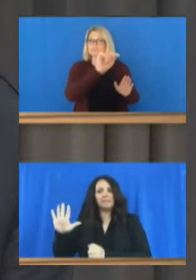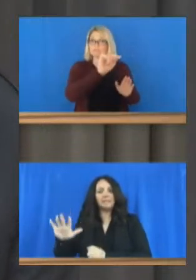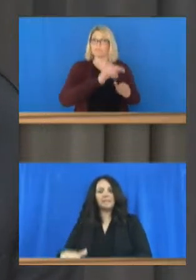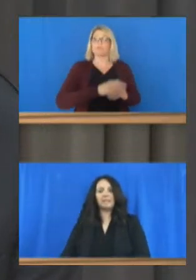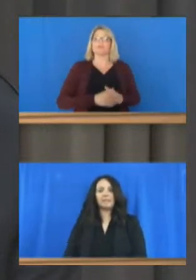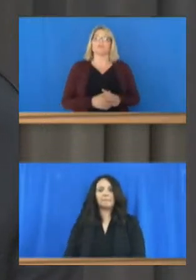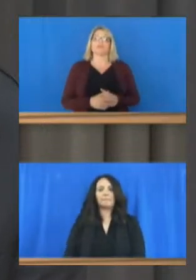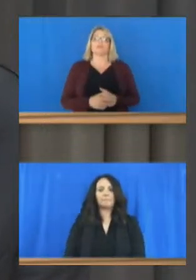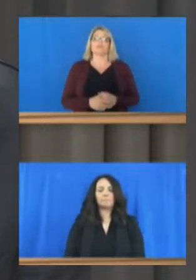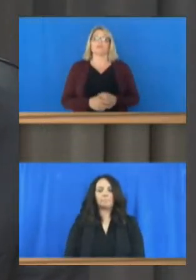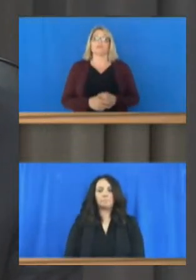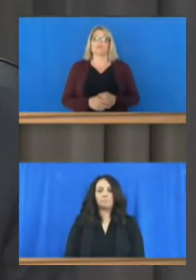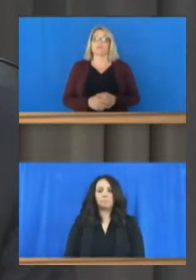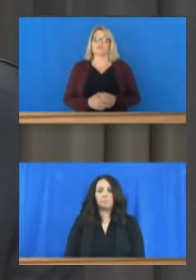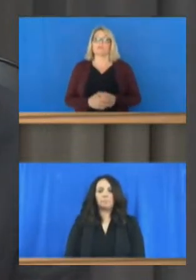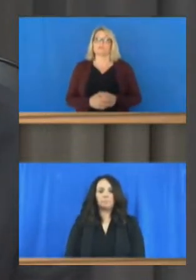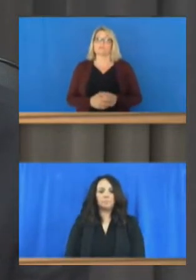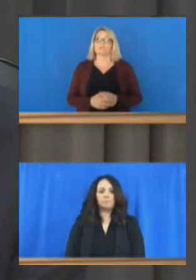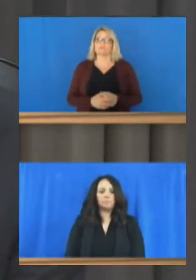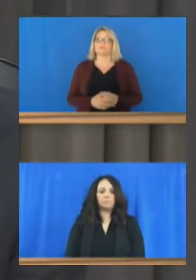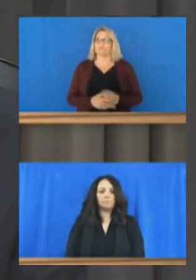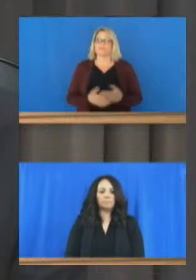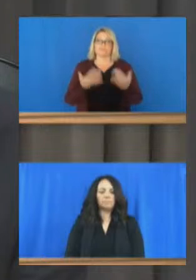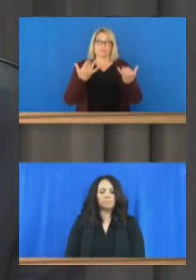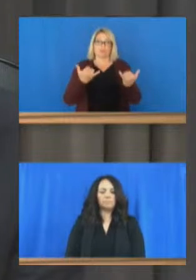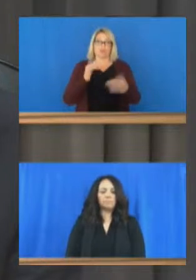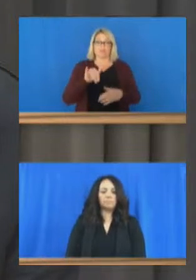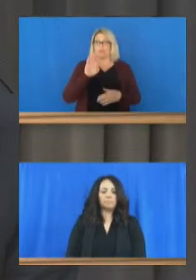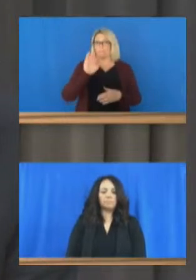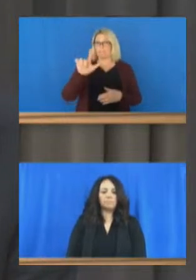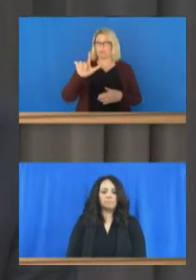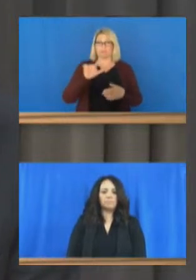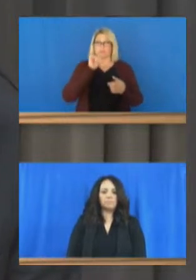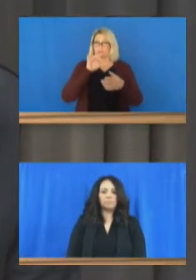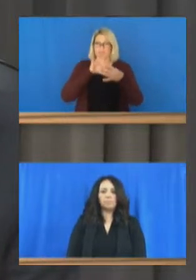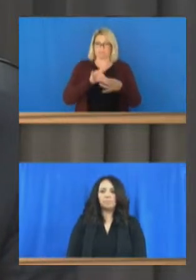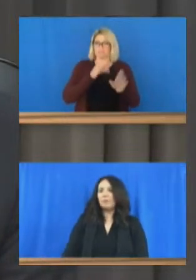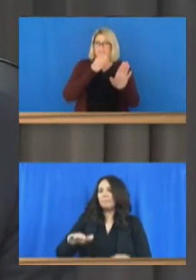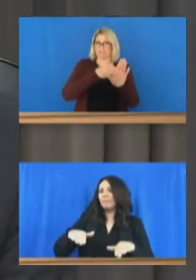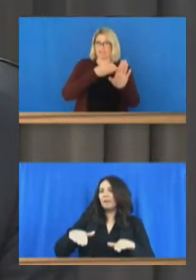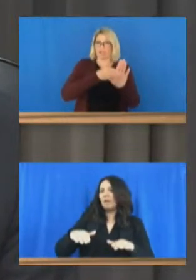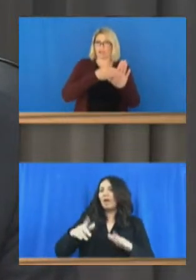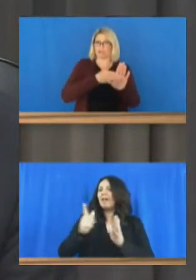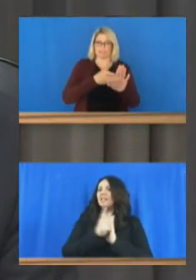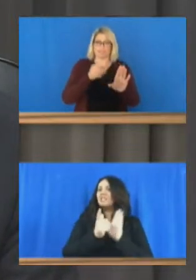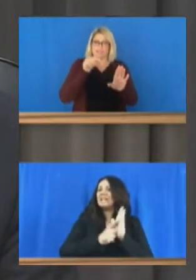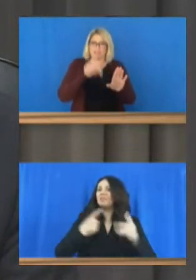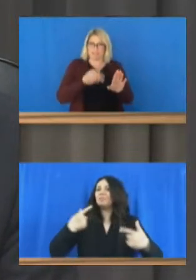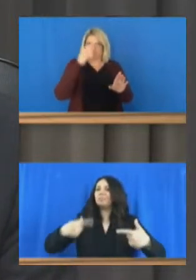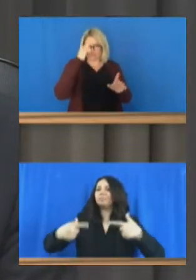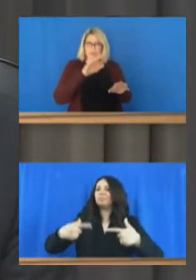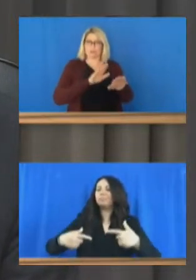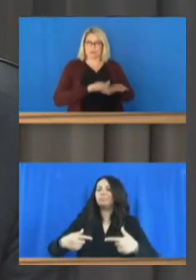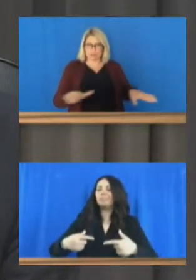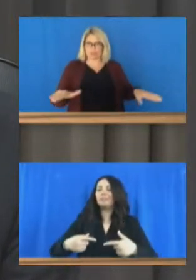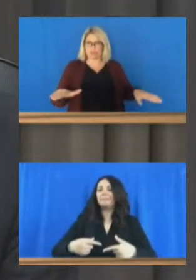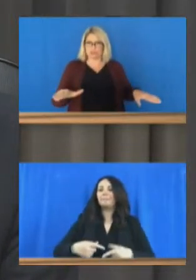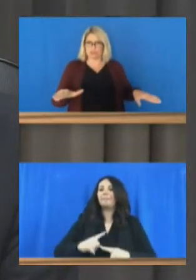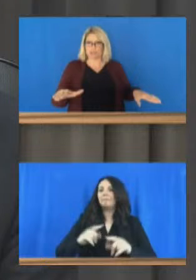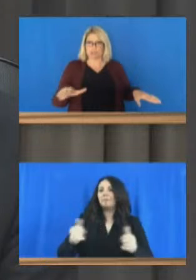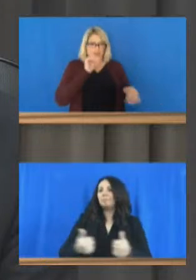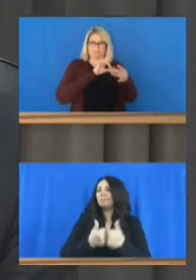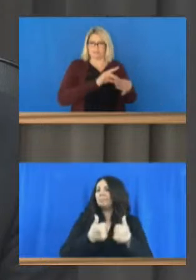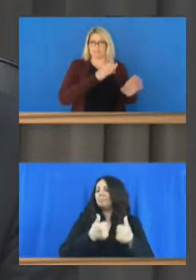système. C'est leur perspective et ce n'est pas basé sur la réalité. Aujourd'hui, on a les enfants qui n'ont pas accès de tout à aucun service,